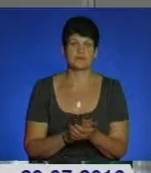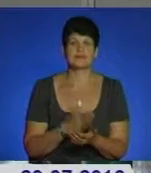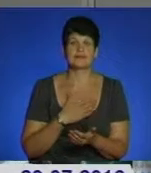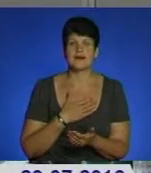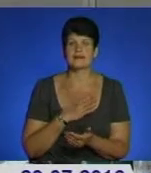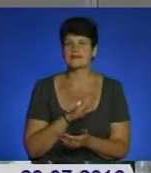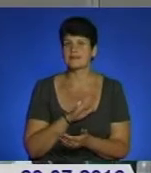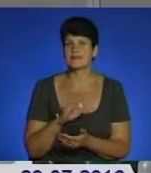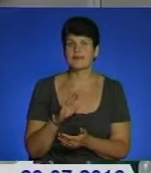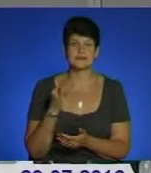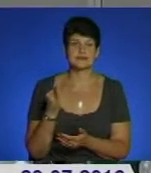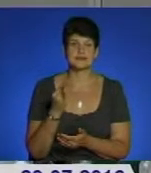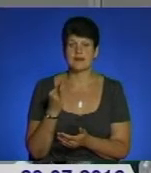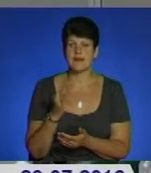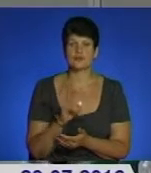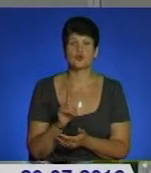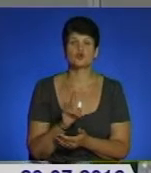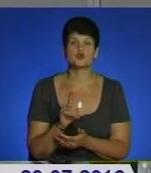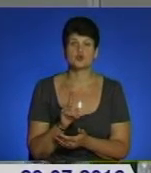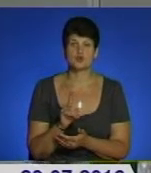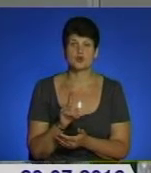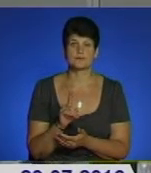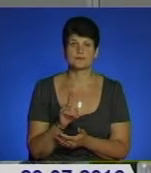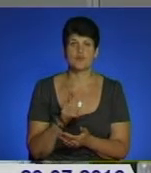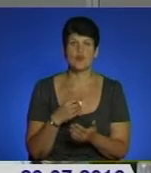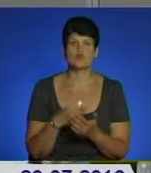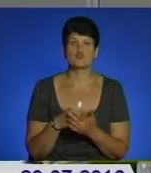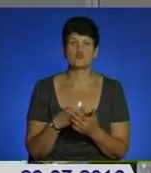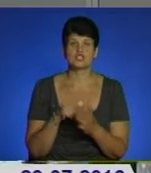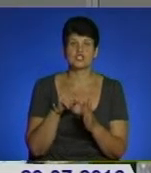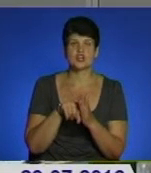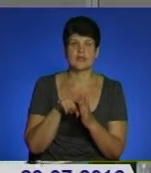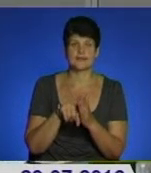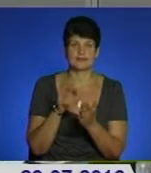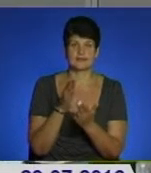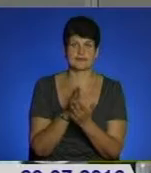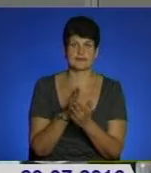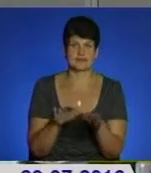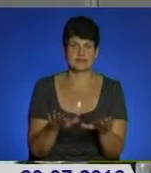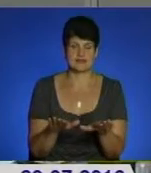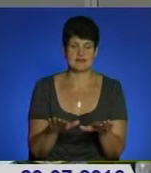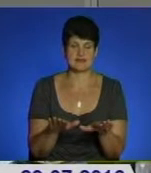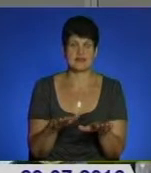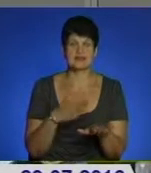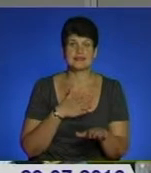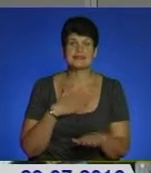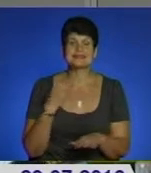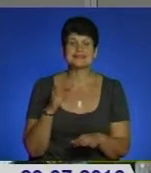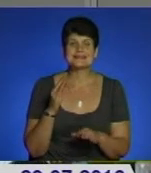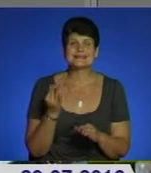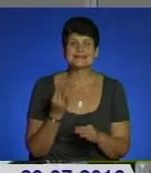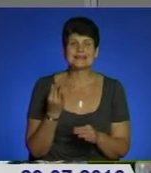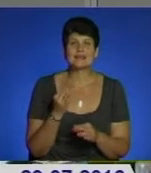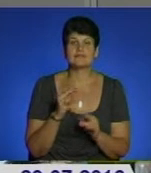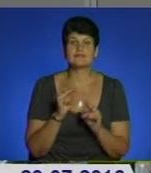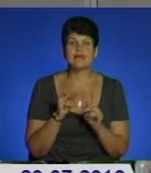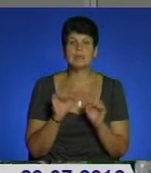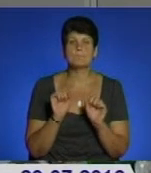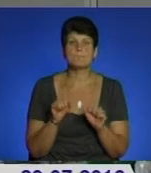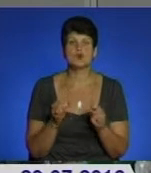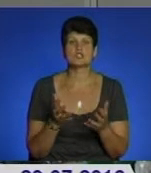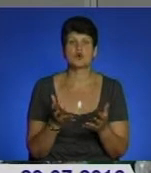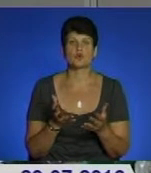цікавило, що в бюджетах самих знаходиться в місцевих. Нас цікавило, яким чином можна